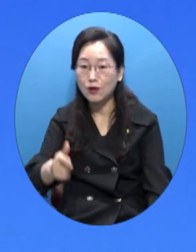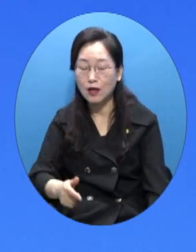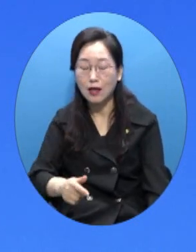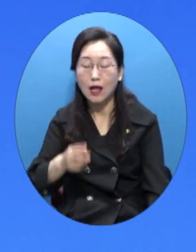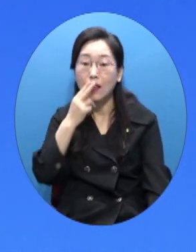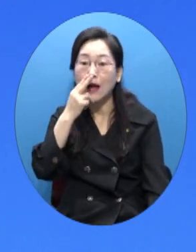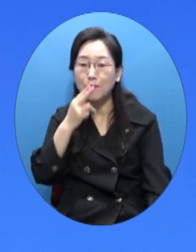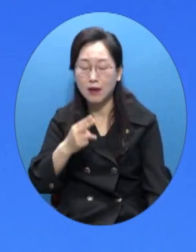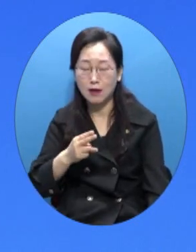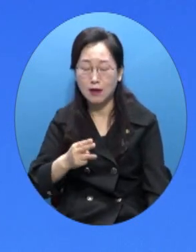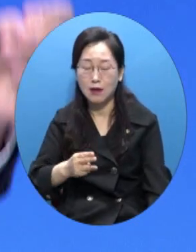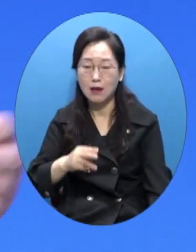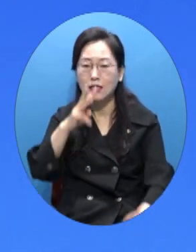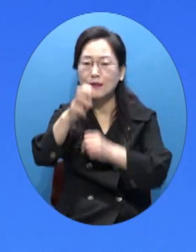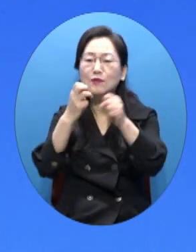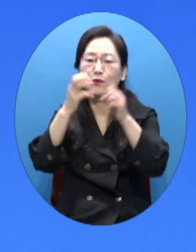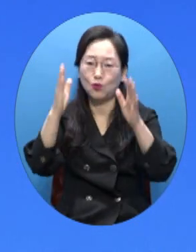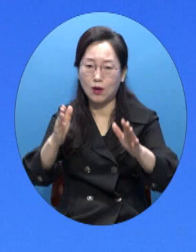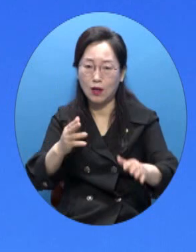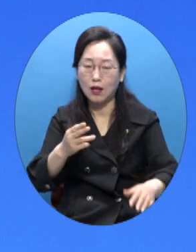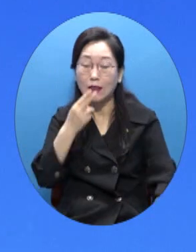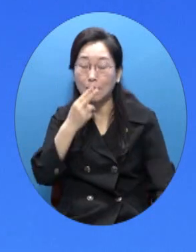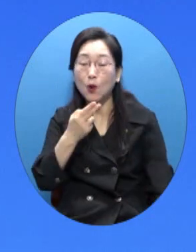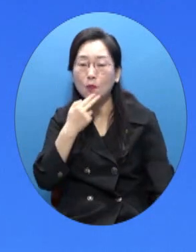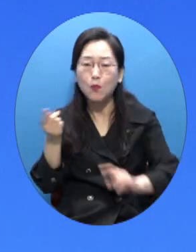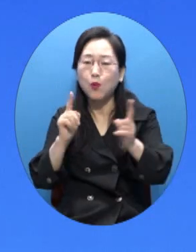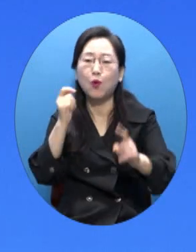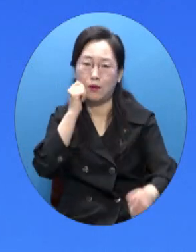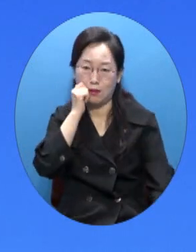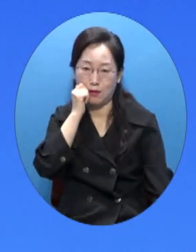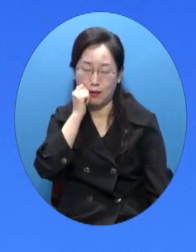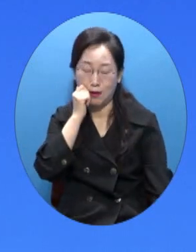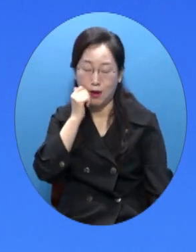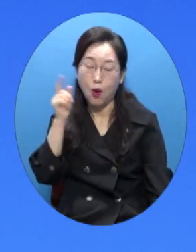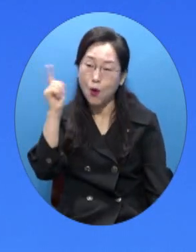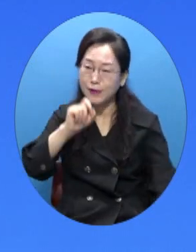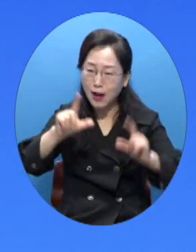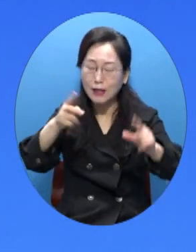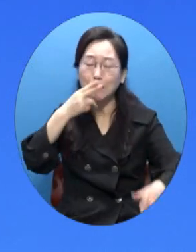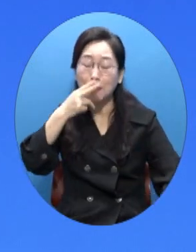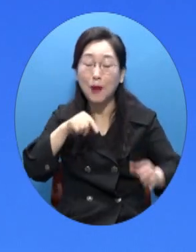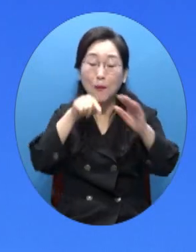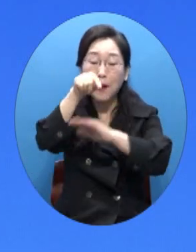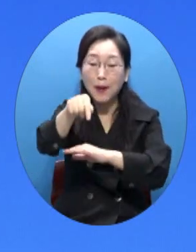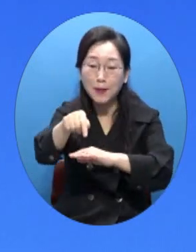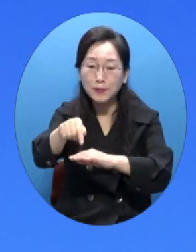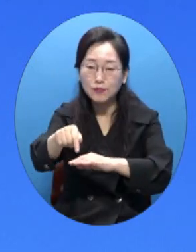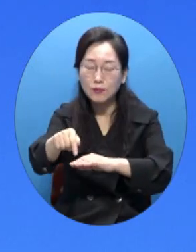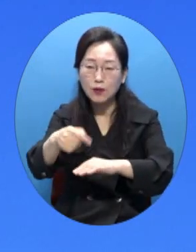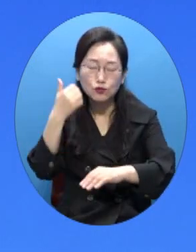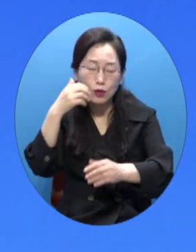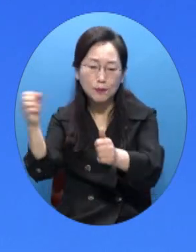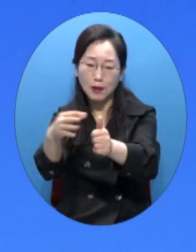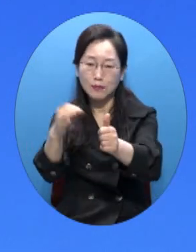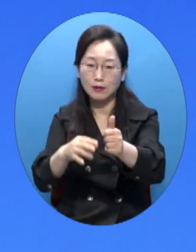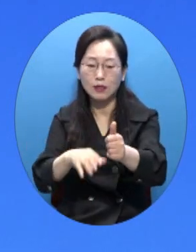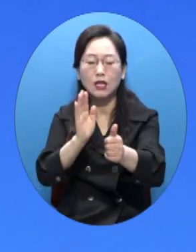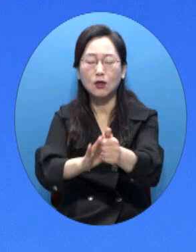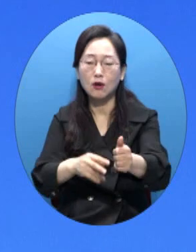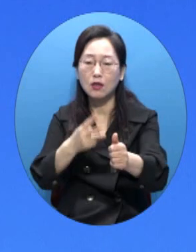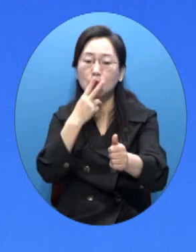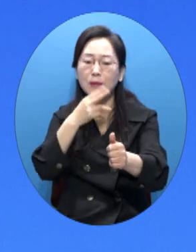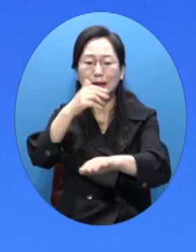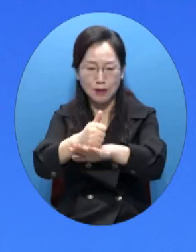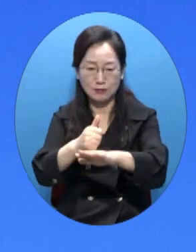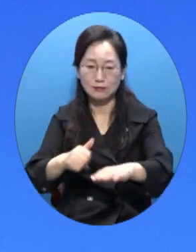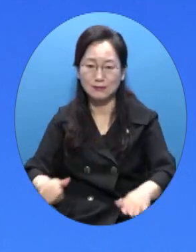피워야 되고 30년 동안 담배 없이 못 살았는데 어느 날도 담배를 피우려고 나가려고 하는데 음성이 들렸습니다. 너는 이게 마지막